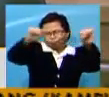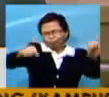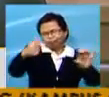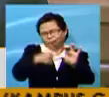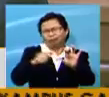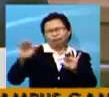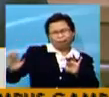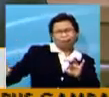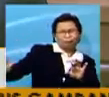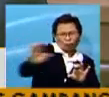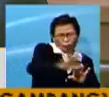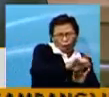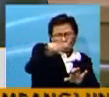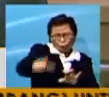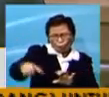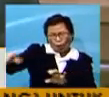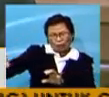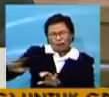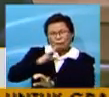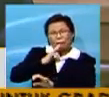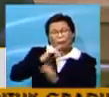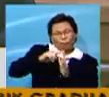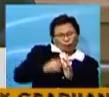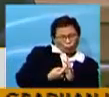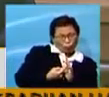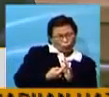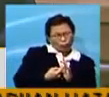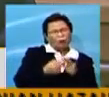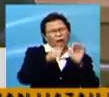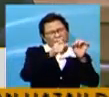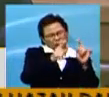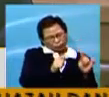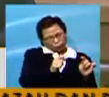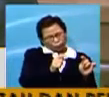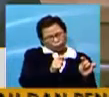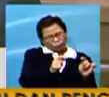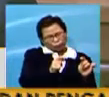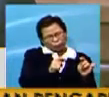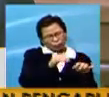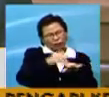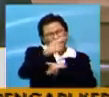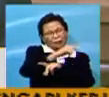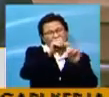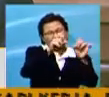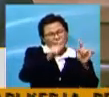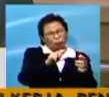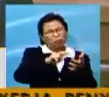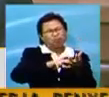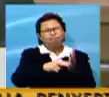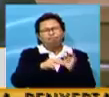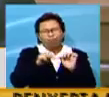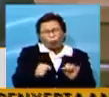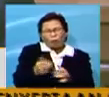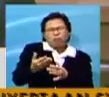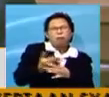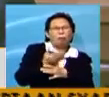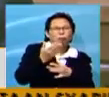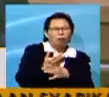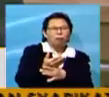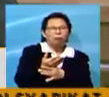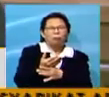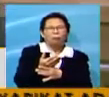mereka mengatakan kalau kita bermula dengan hari Sabtu, ia boleh menyebabkan gangguan